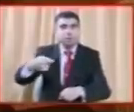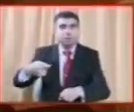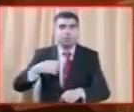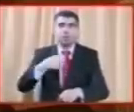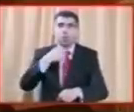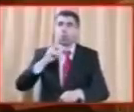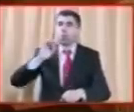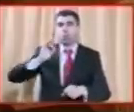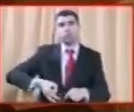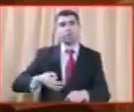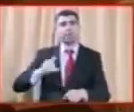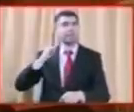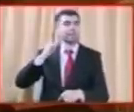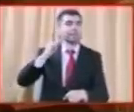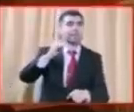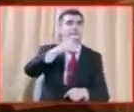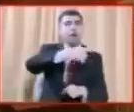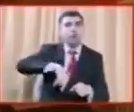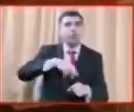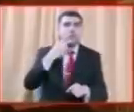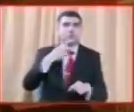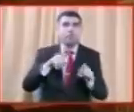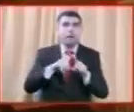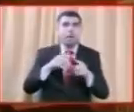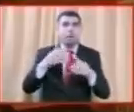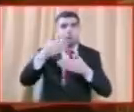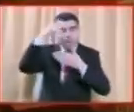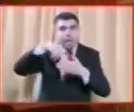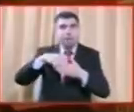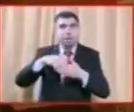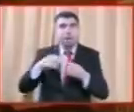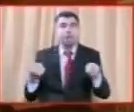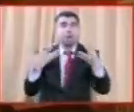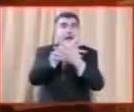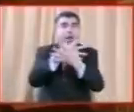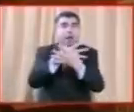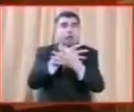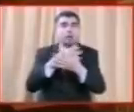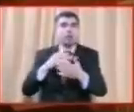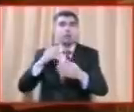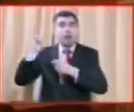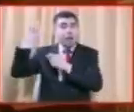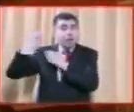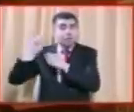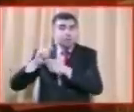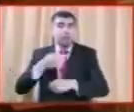المغرب عظيمة هذه المرة، وقع واحد التداخل بين الجيش